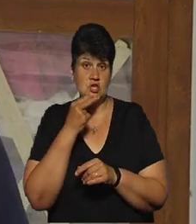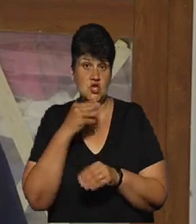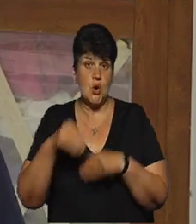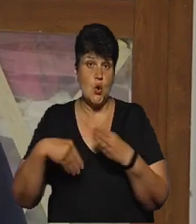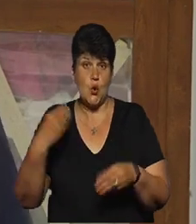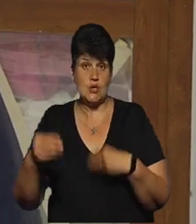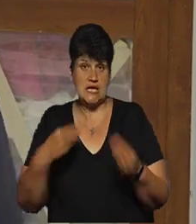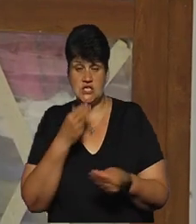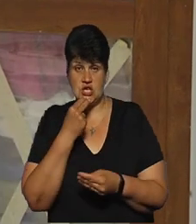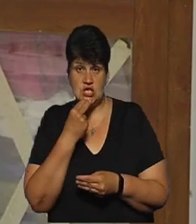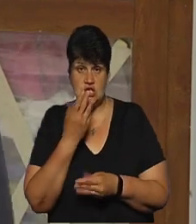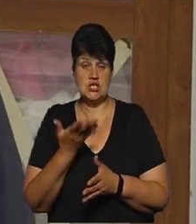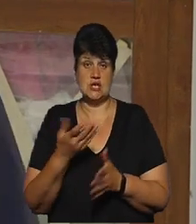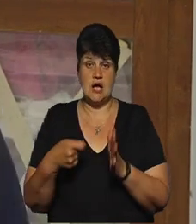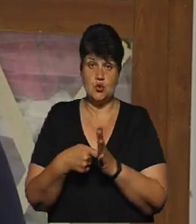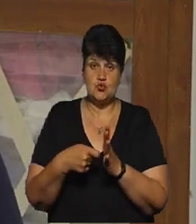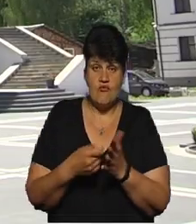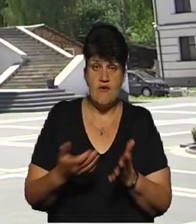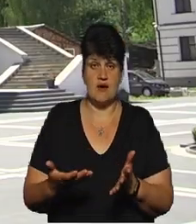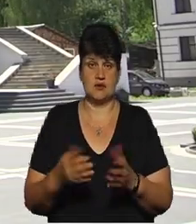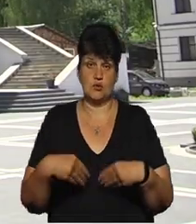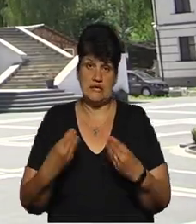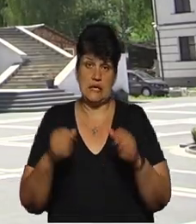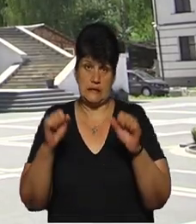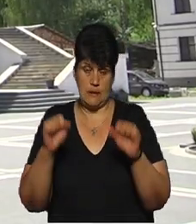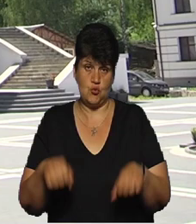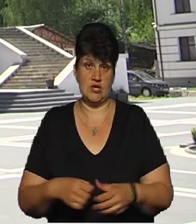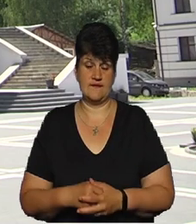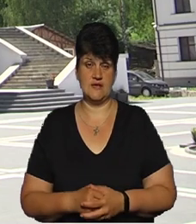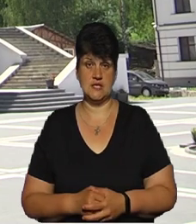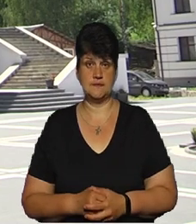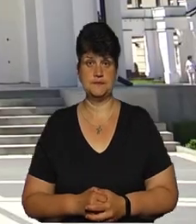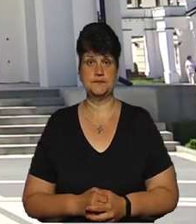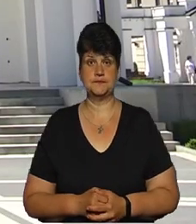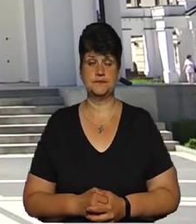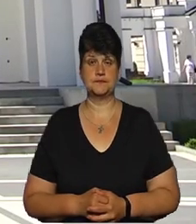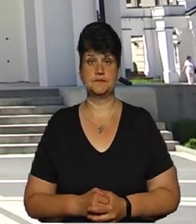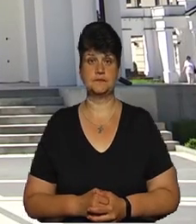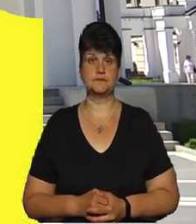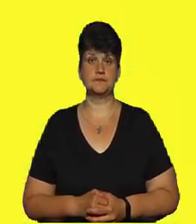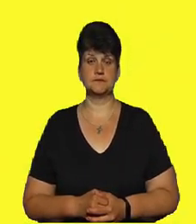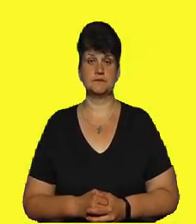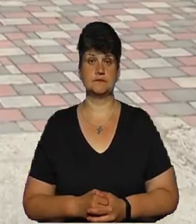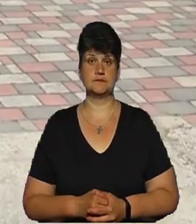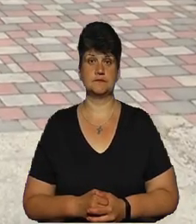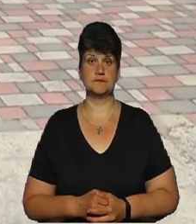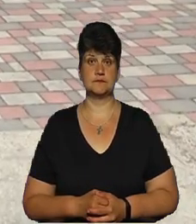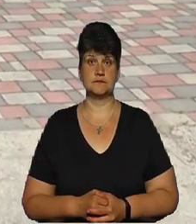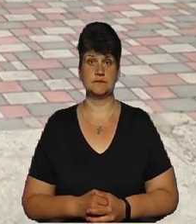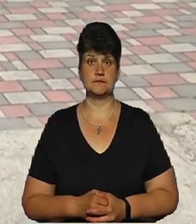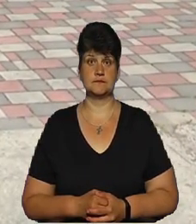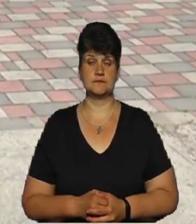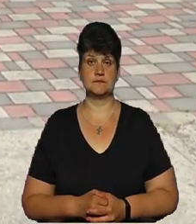чи якісь харчування, тобто те, щоб надати можливість. Оксана Максимлюк, Василь Панчук. Новини на Суспільному. Тернопіль.